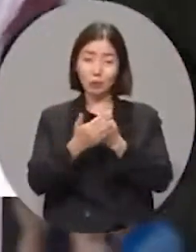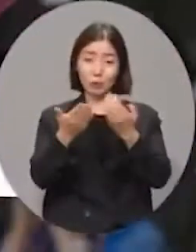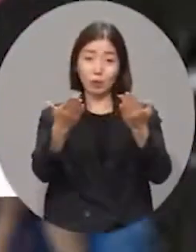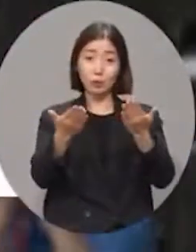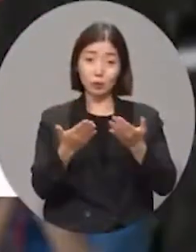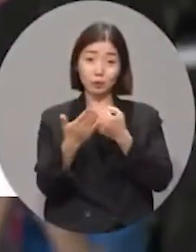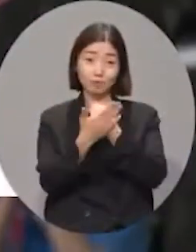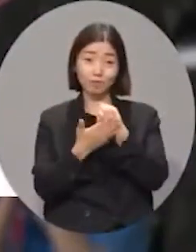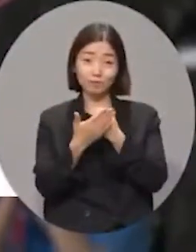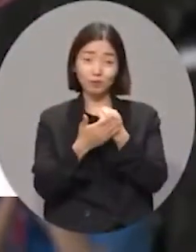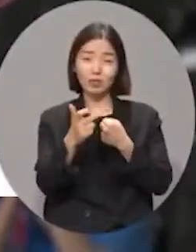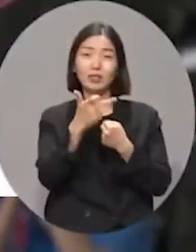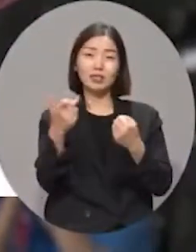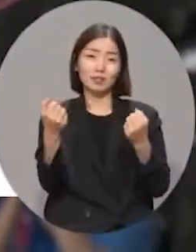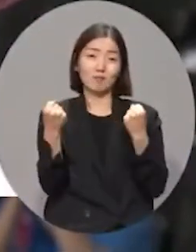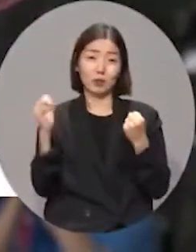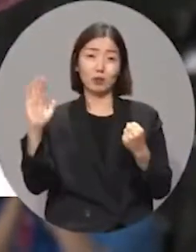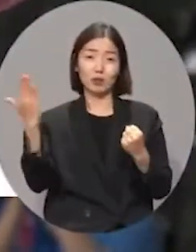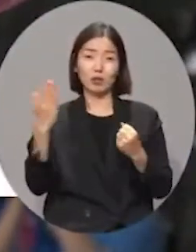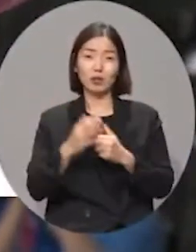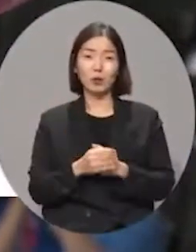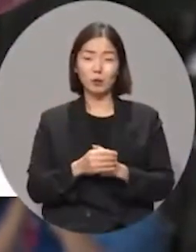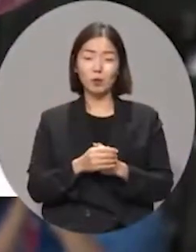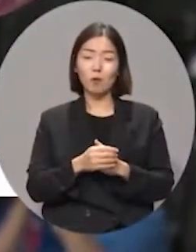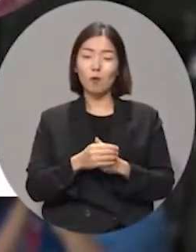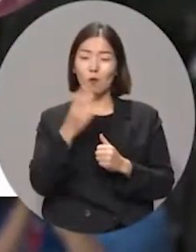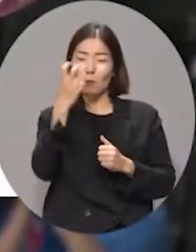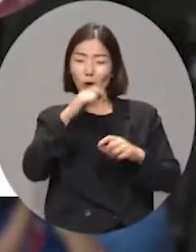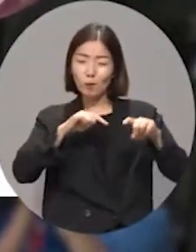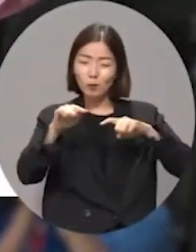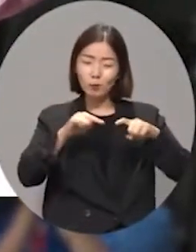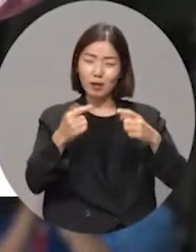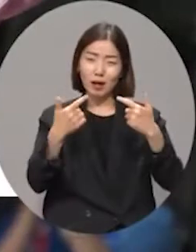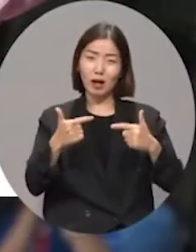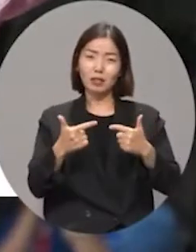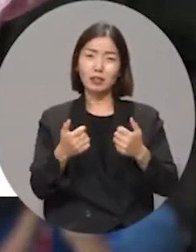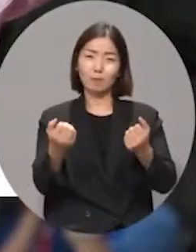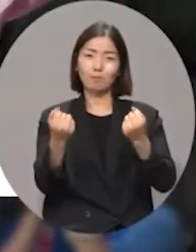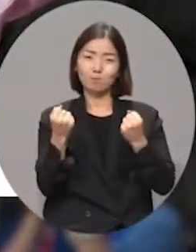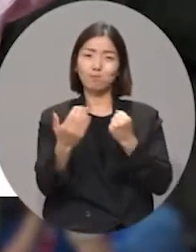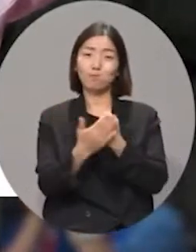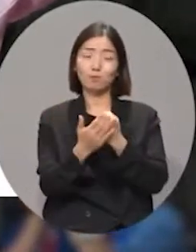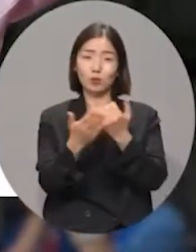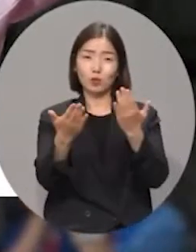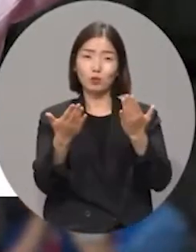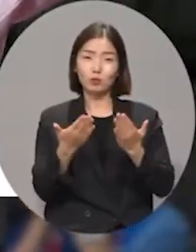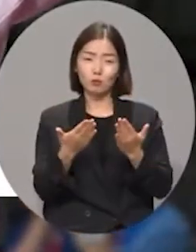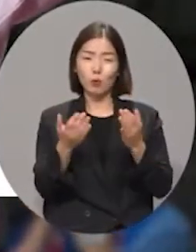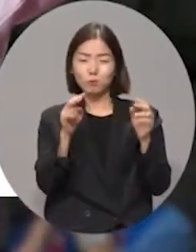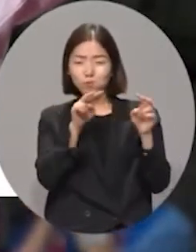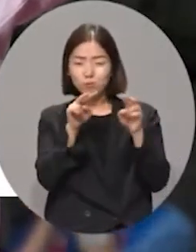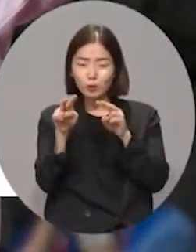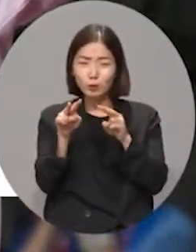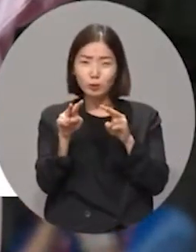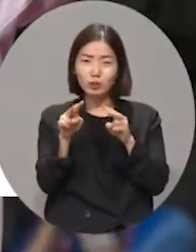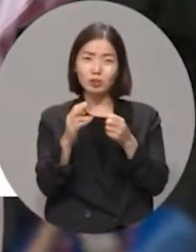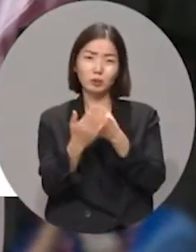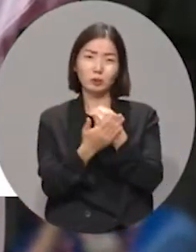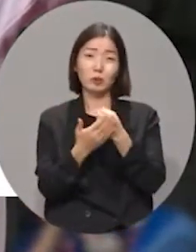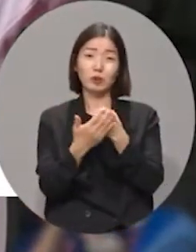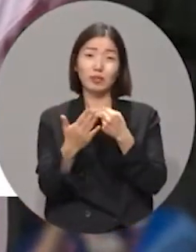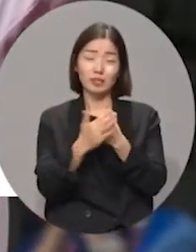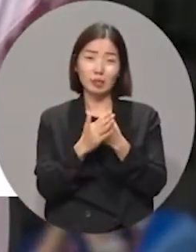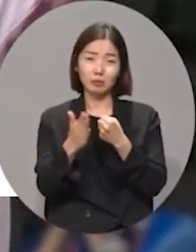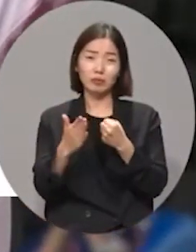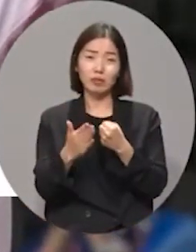분들 덕분에 큰 힘이 됐고 감독님께서 항상 응원해 주시고 뒤에서 지켜봐 주신 덕분에